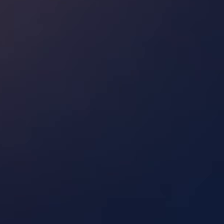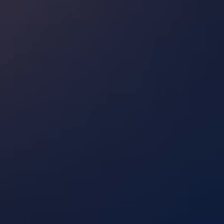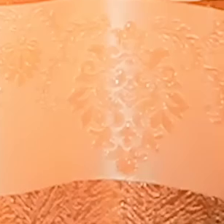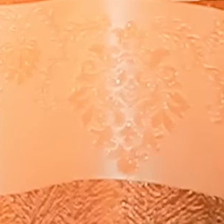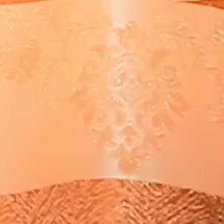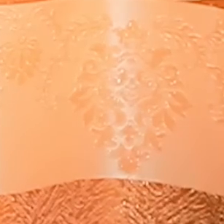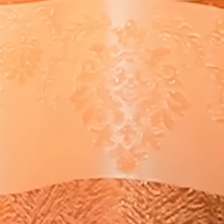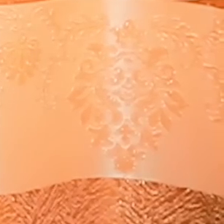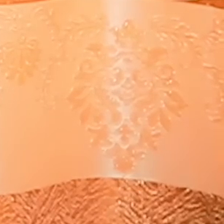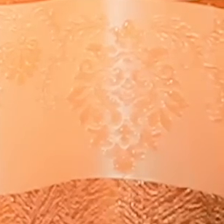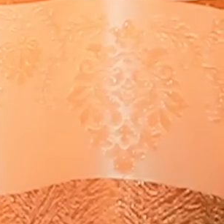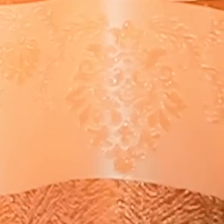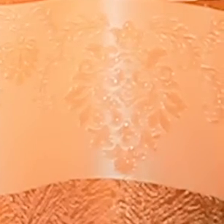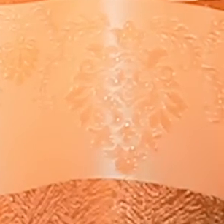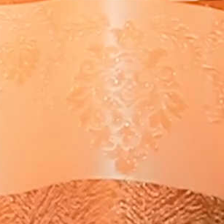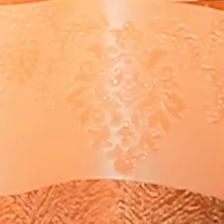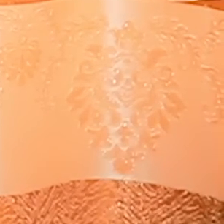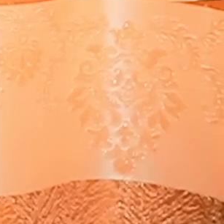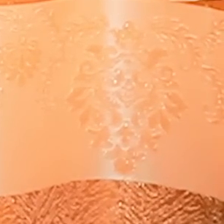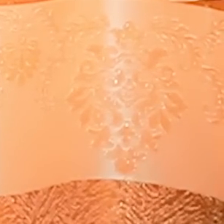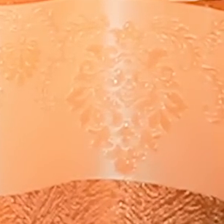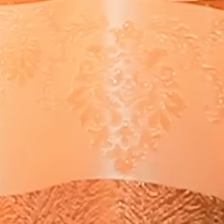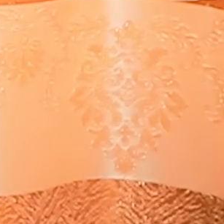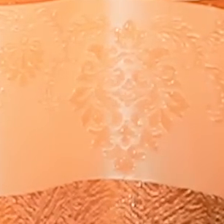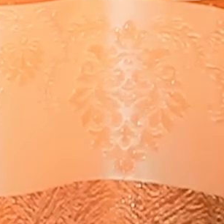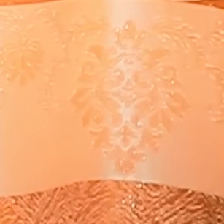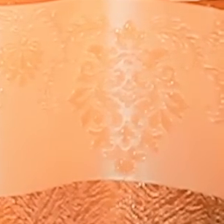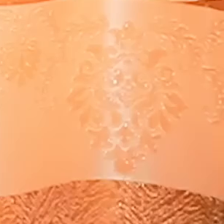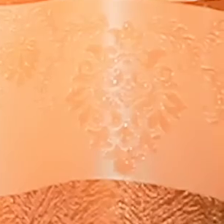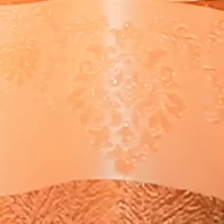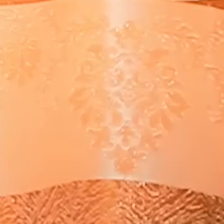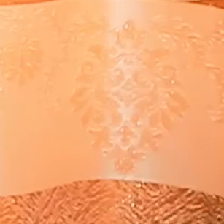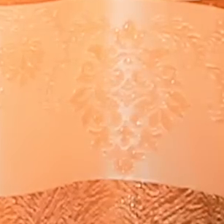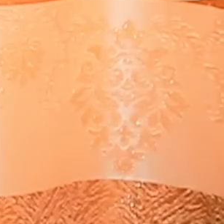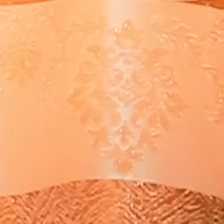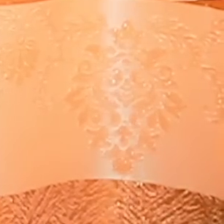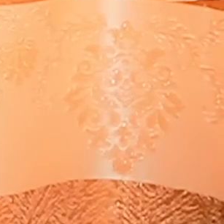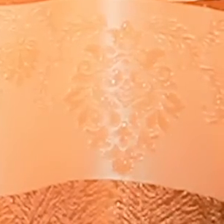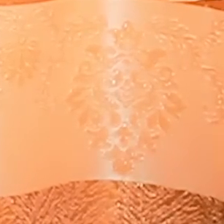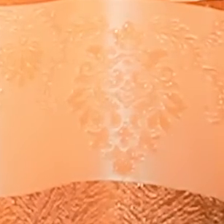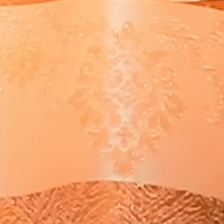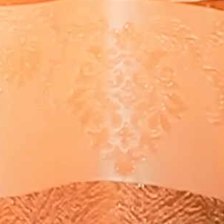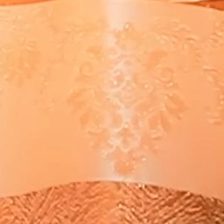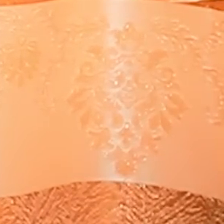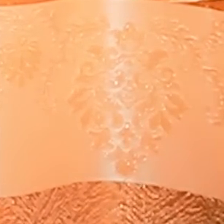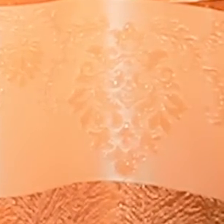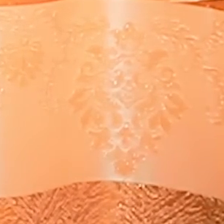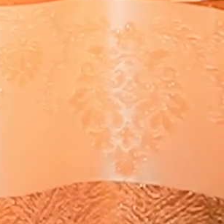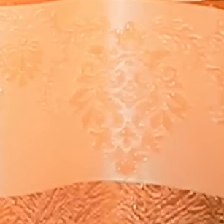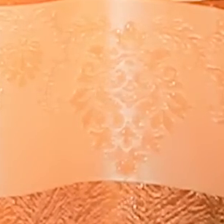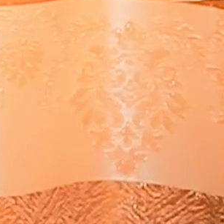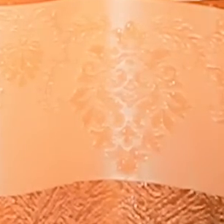exclusive. Moja kati ya kitu uliwahi kuhusishwa nacho umekitamka ni kwamba